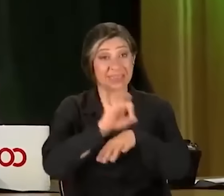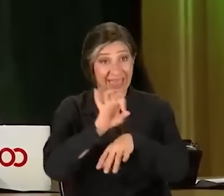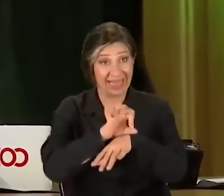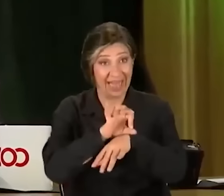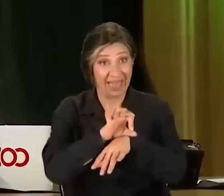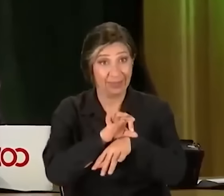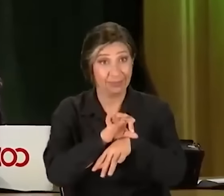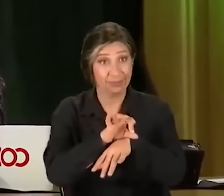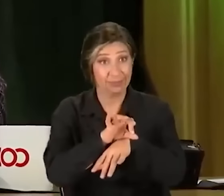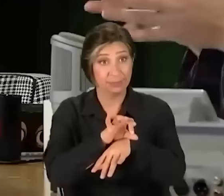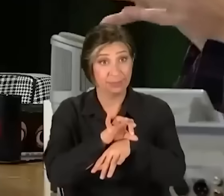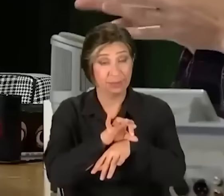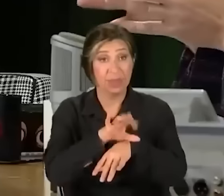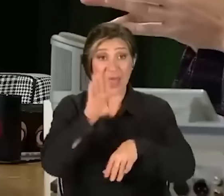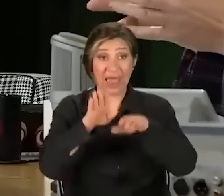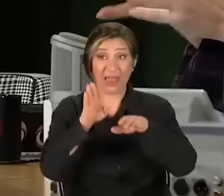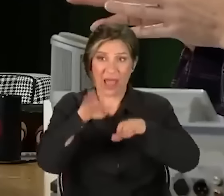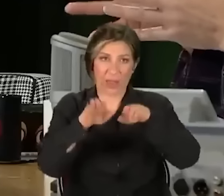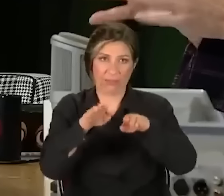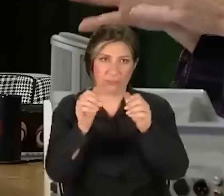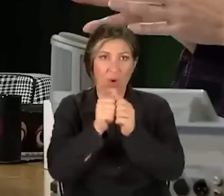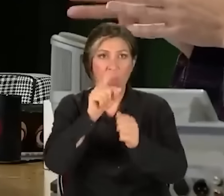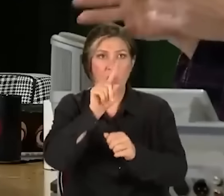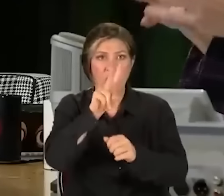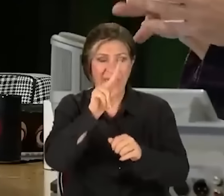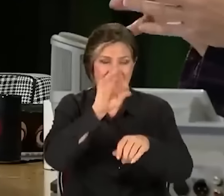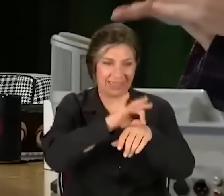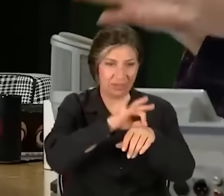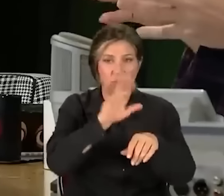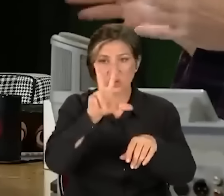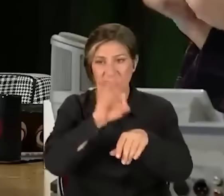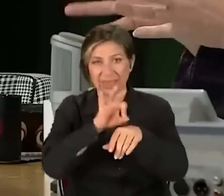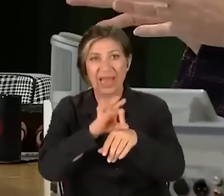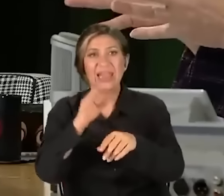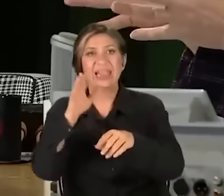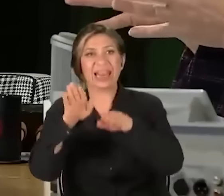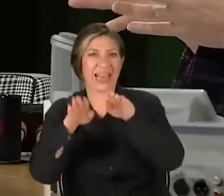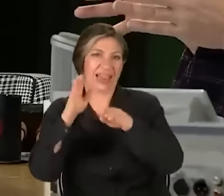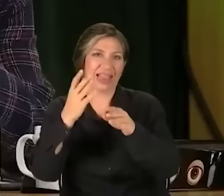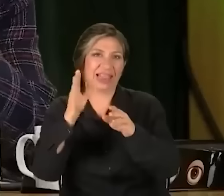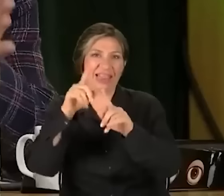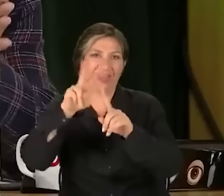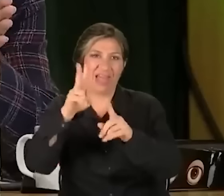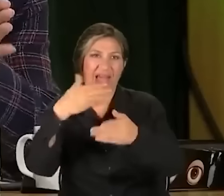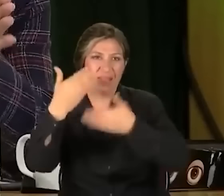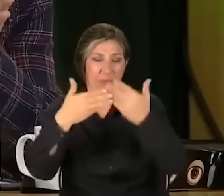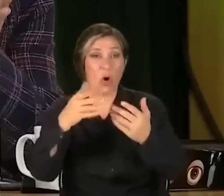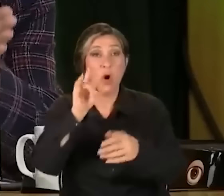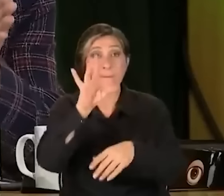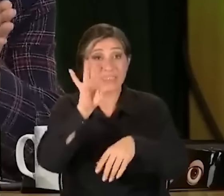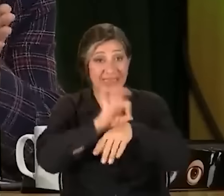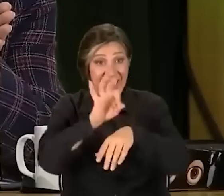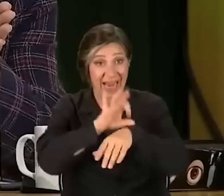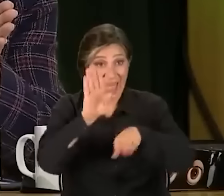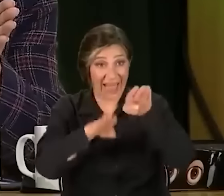dakika. Tanıtımla beraber 12 dakikası reklam, 3 dakikası tanıtım, televizyon tanıtımı. 15 dakika